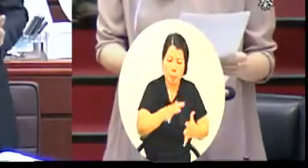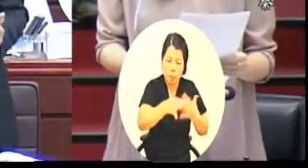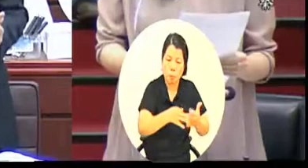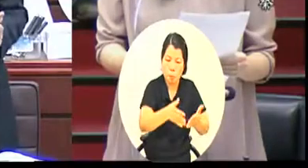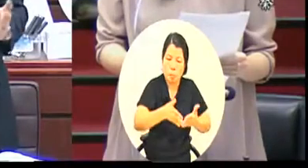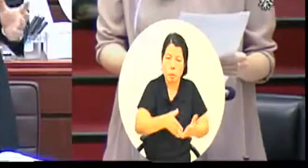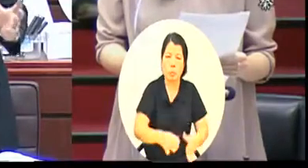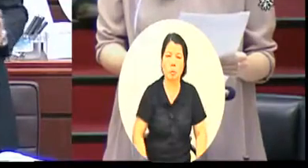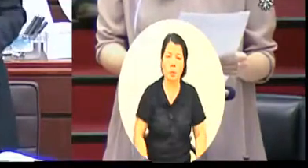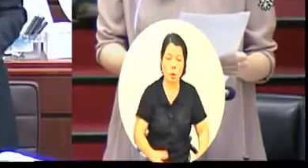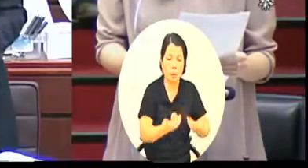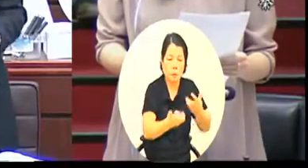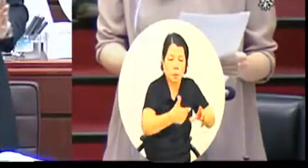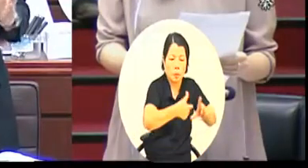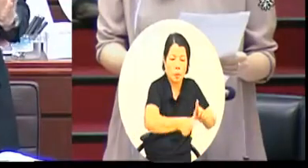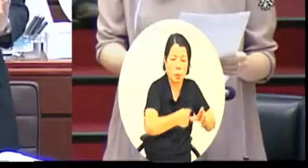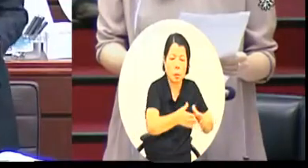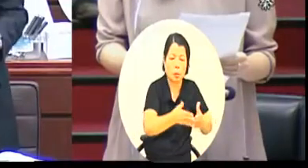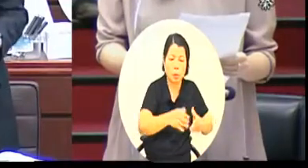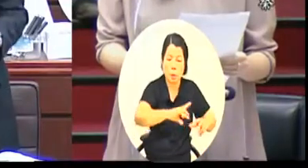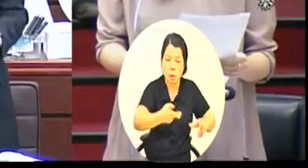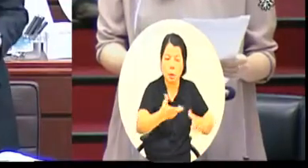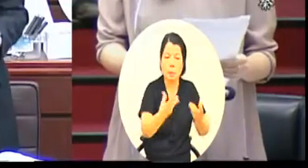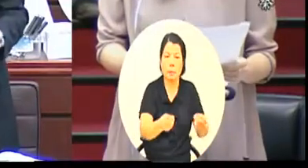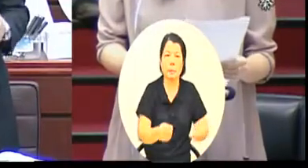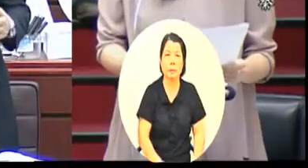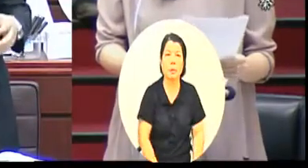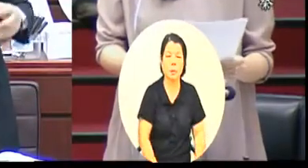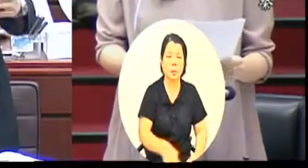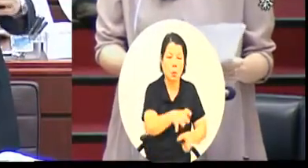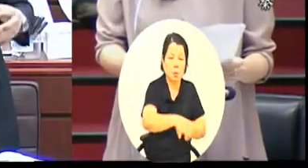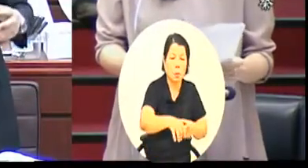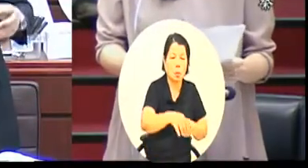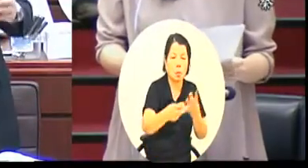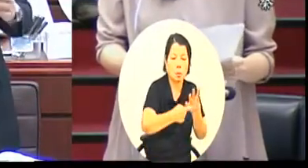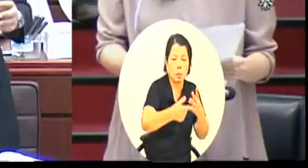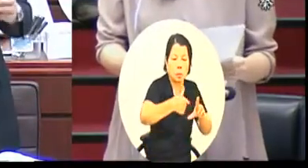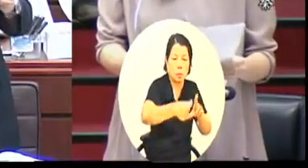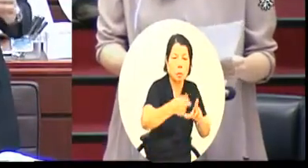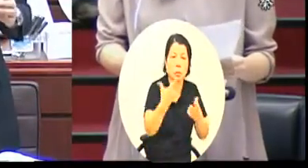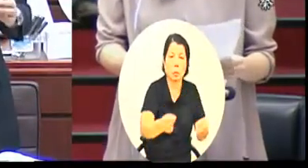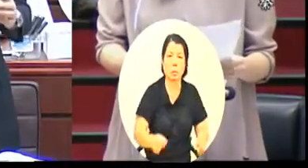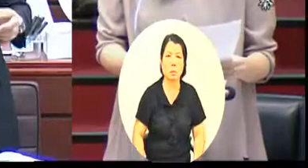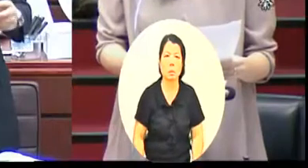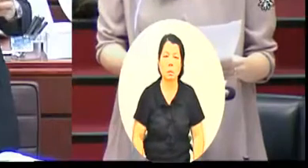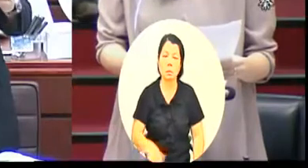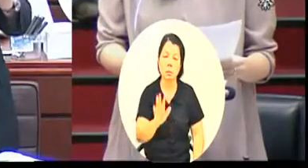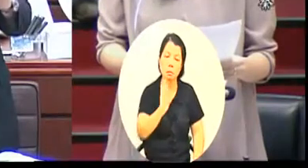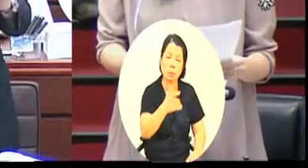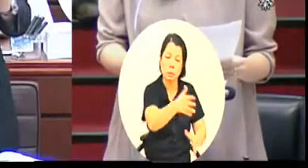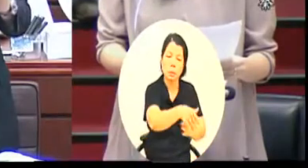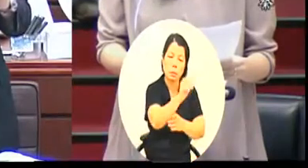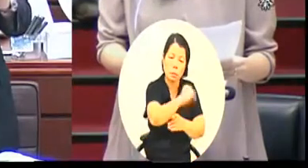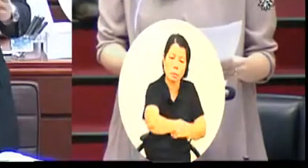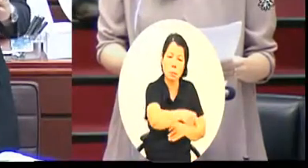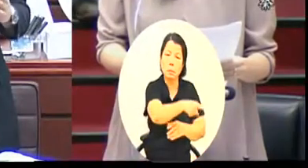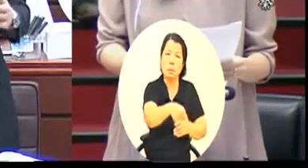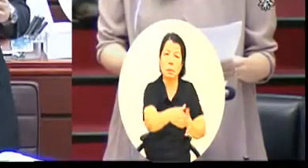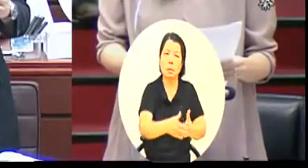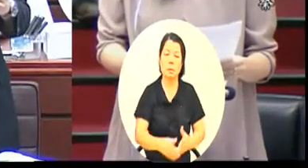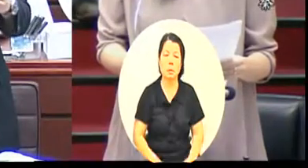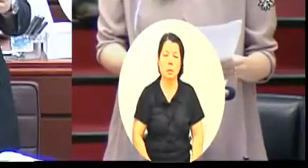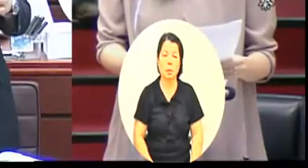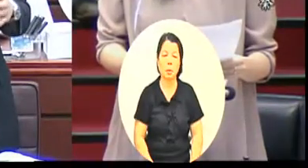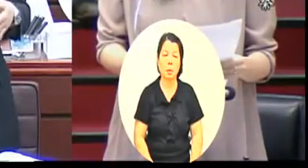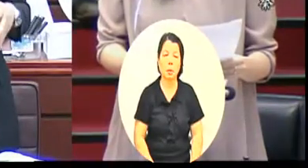改变，它分区并没有去动，它还是农业区。那只 是 说在 农 业区，它允许一定规模符合某些加油站设置